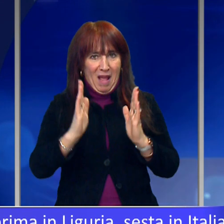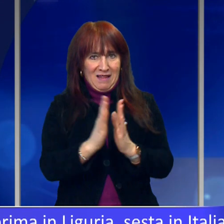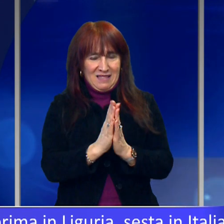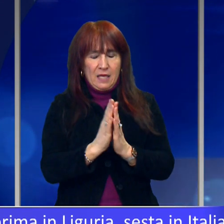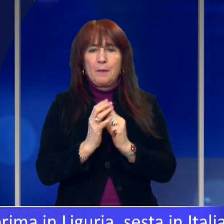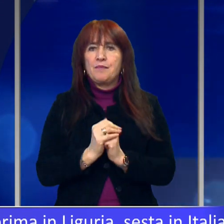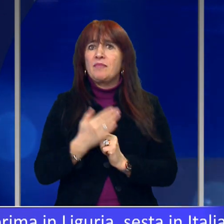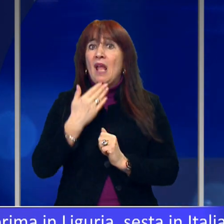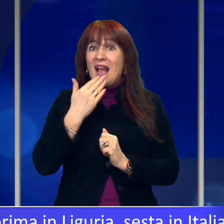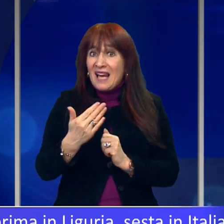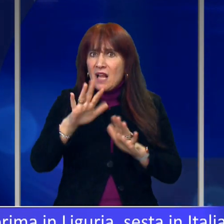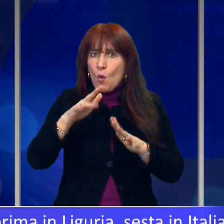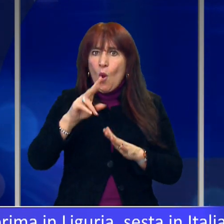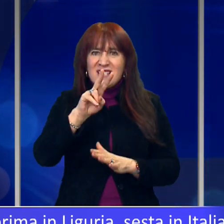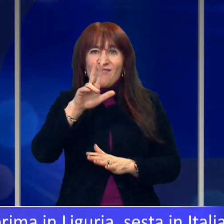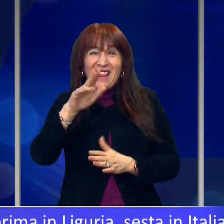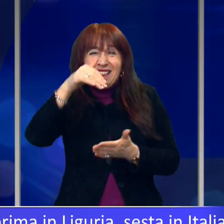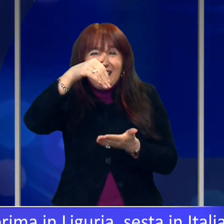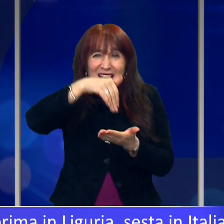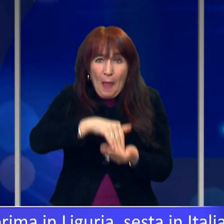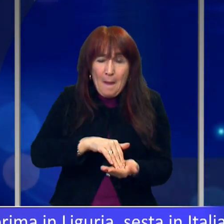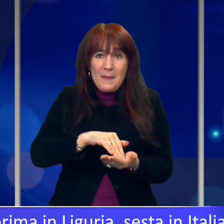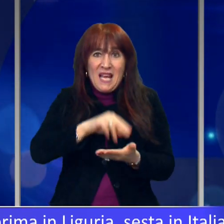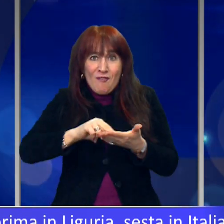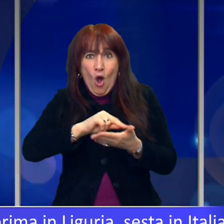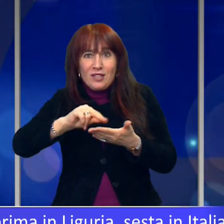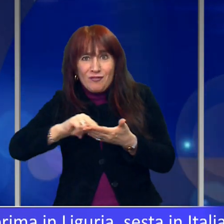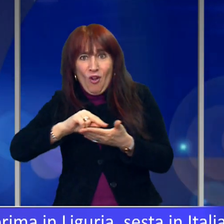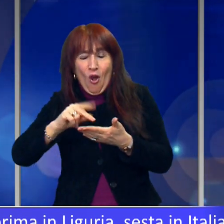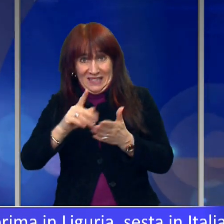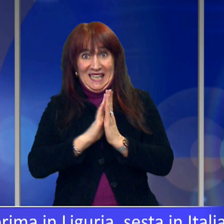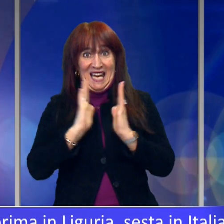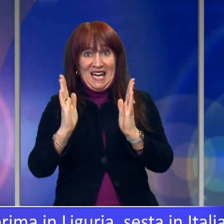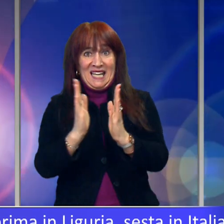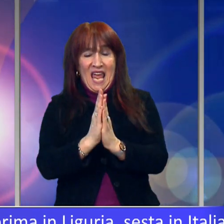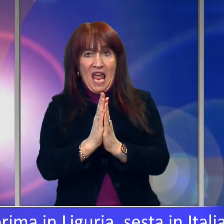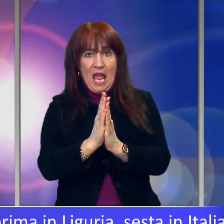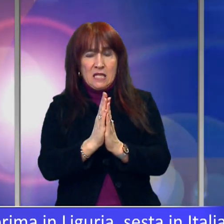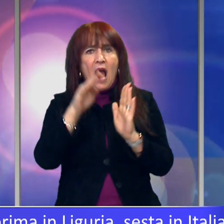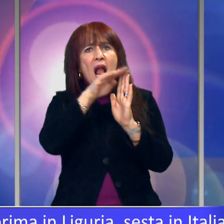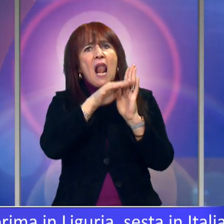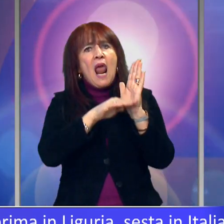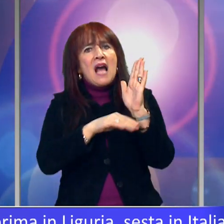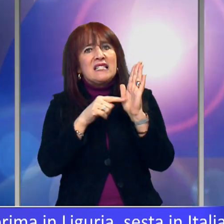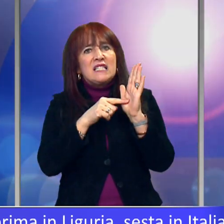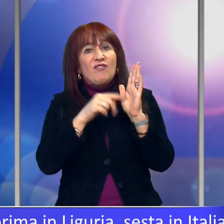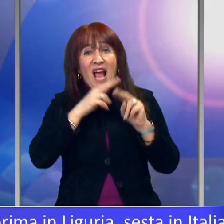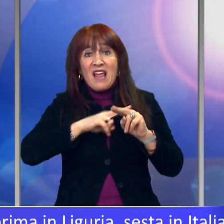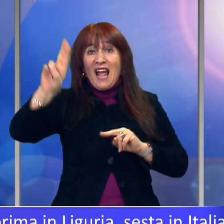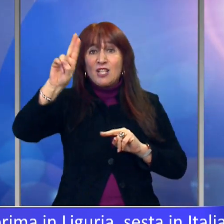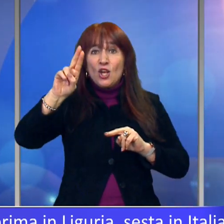grazie a quasi 23 mila voti La chiesa è arrivata sesta a livello